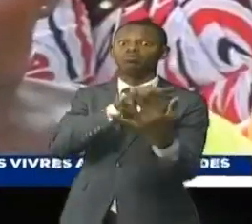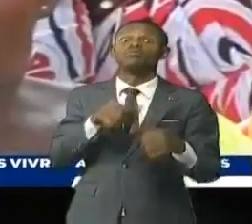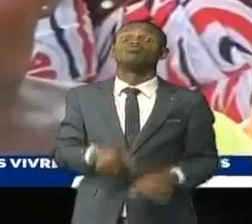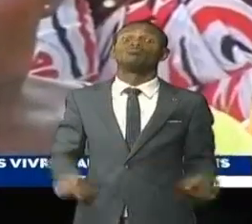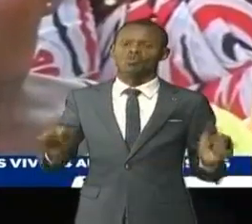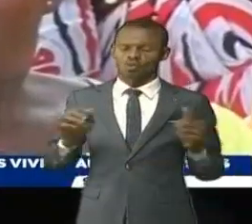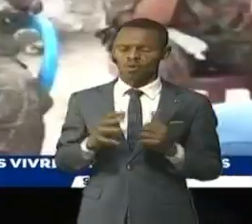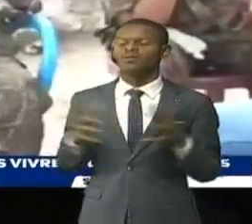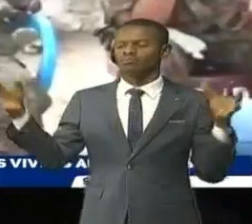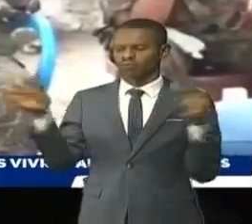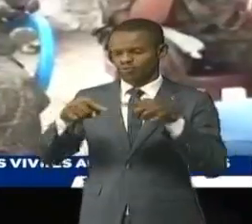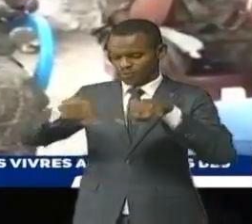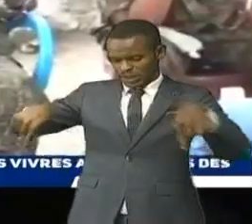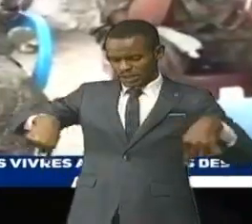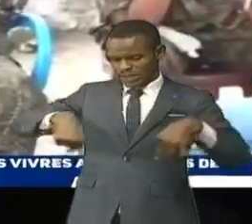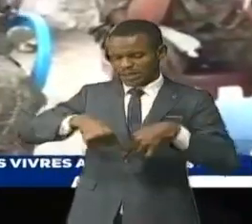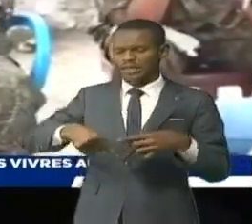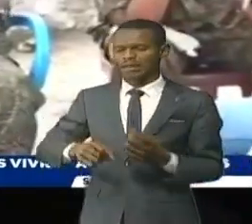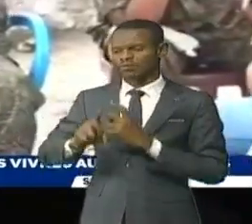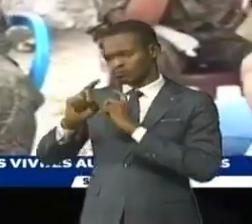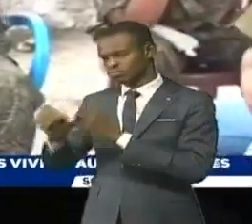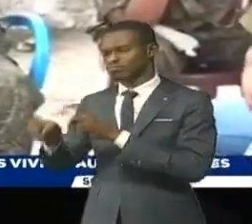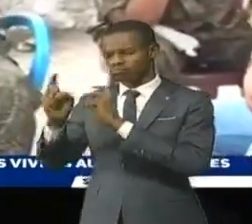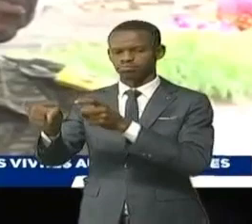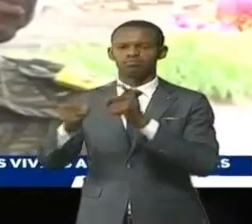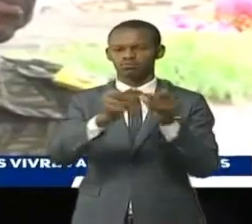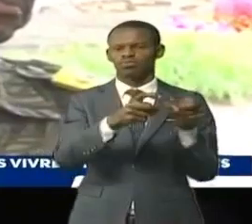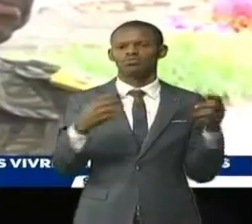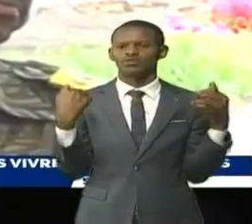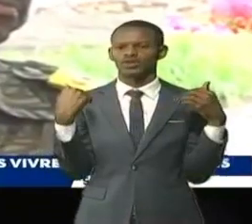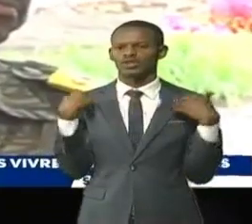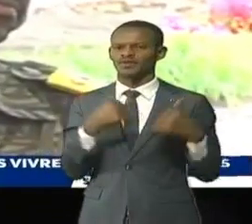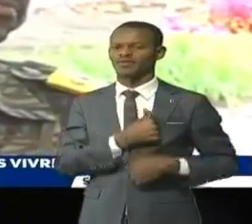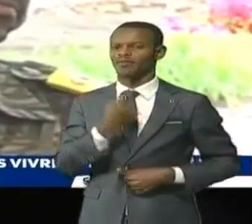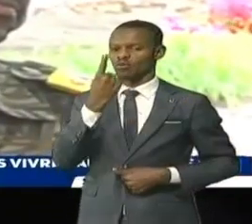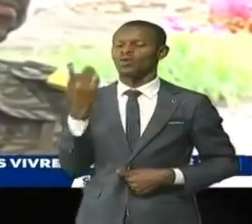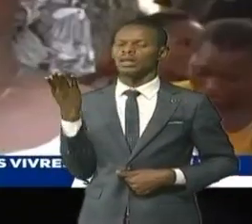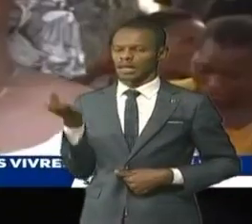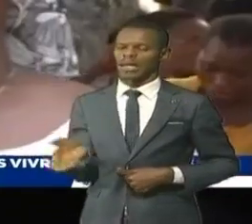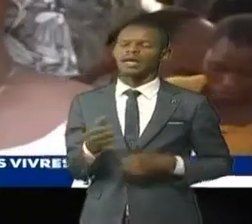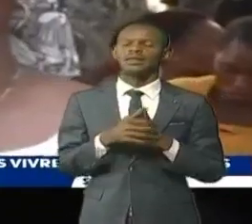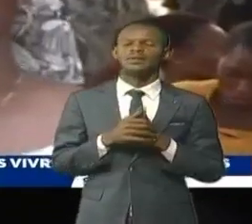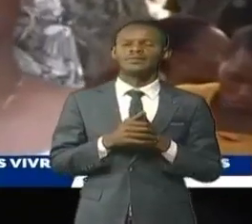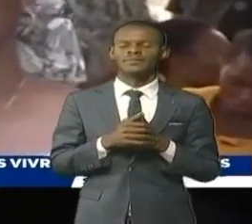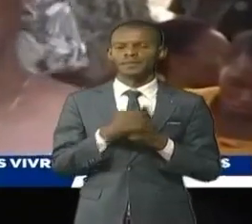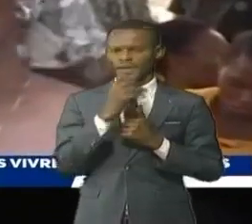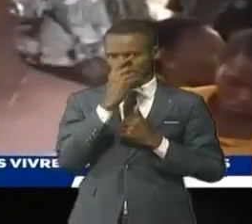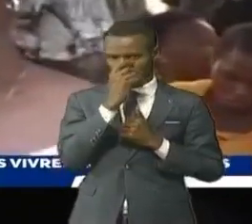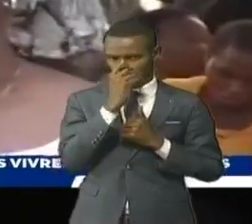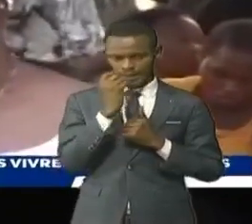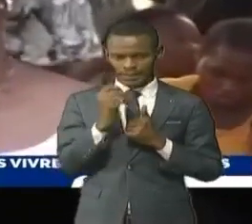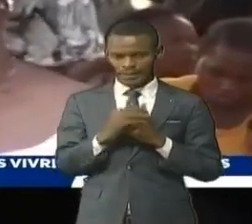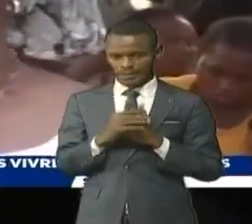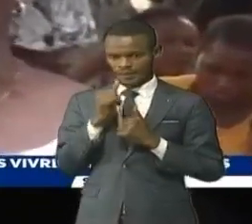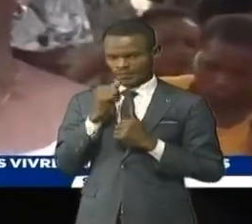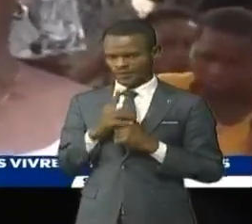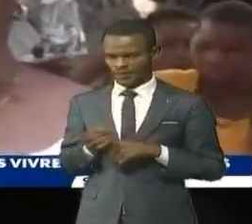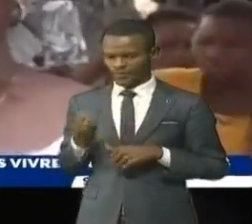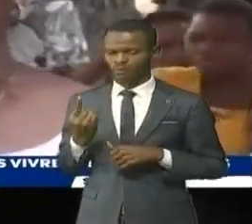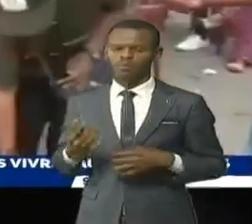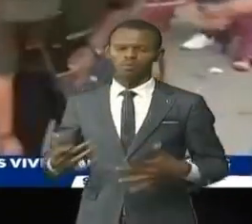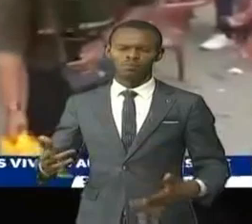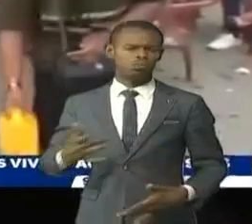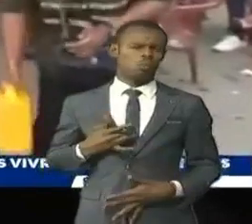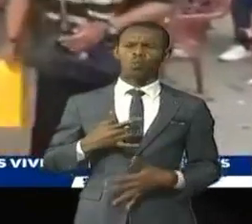ex-conseta. C'était en présence du colonel Deo Bishikwabo. L'une des bénéficiaires, très